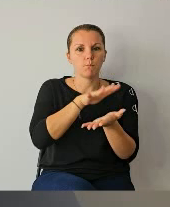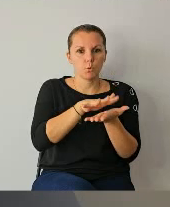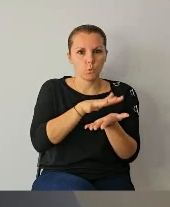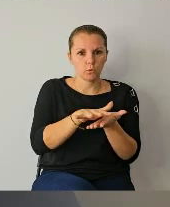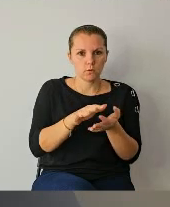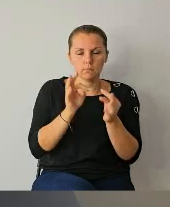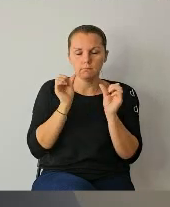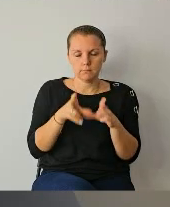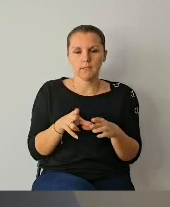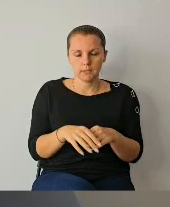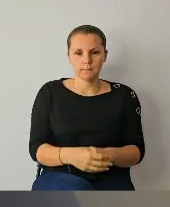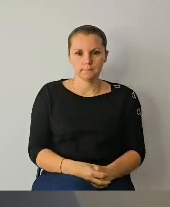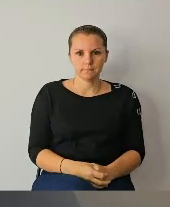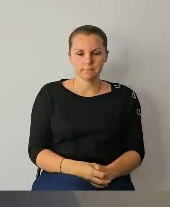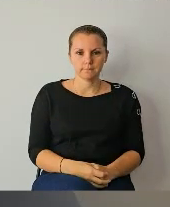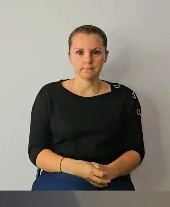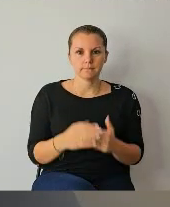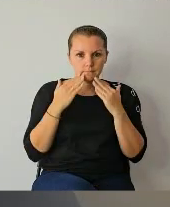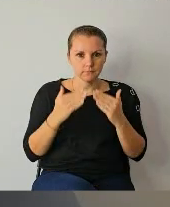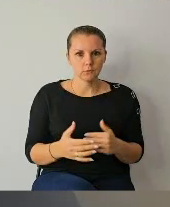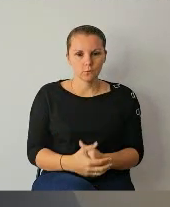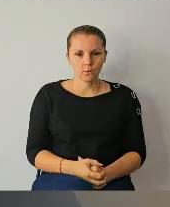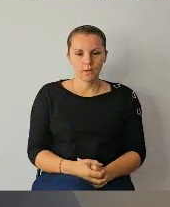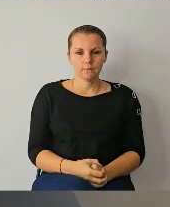brutto, dokładnie. Okay, dziękuję.